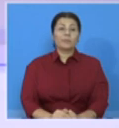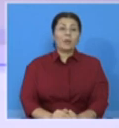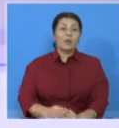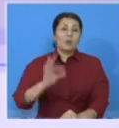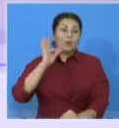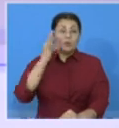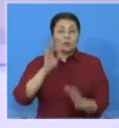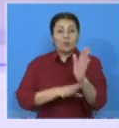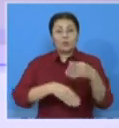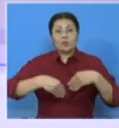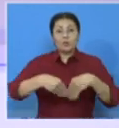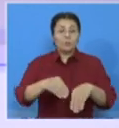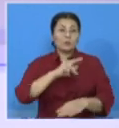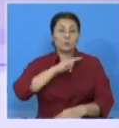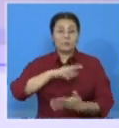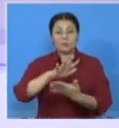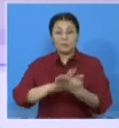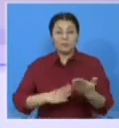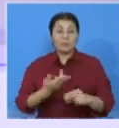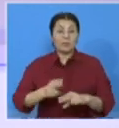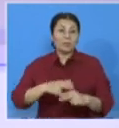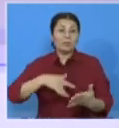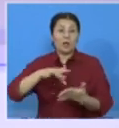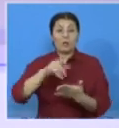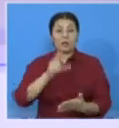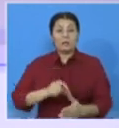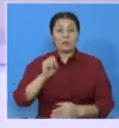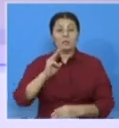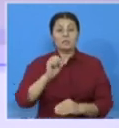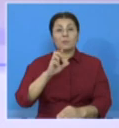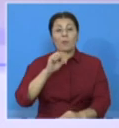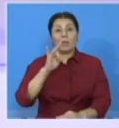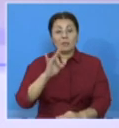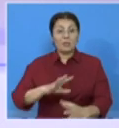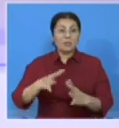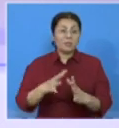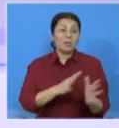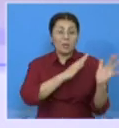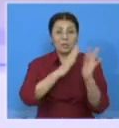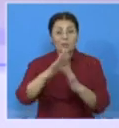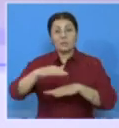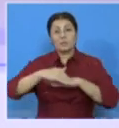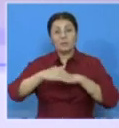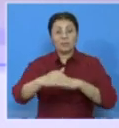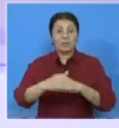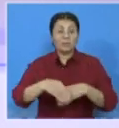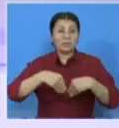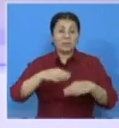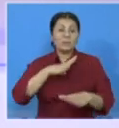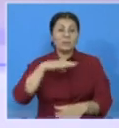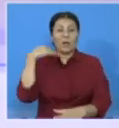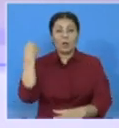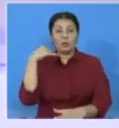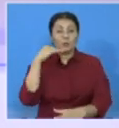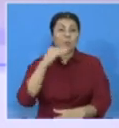Бүгінгі ағаш отырғызу науқаны жалғасып жатыр. Бұл жолы қала халқы Есет Батыр тұрғын алабы аумағын абаттандырды. Күннің суығына қарамастан